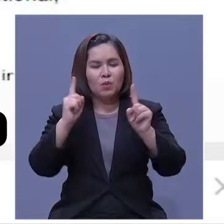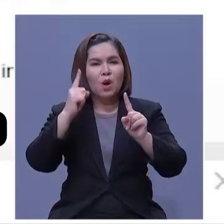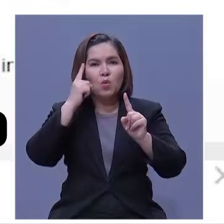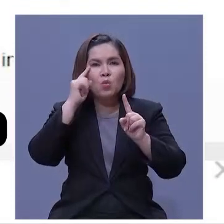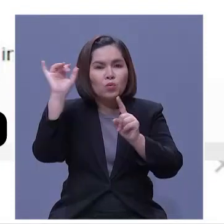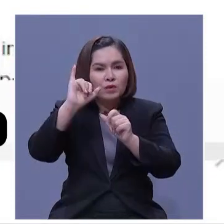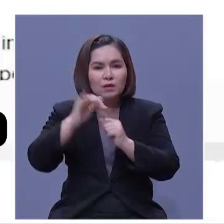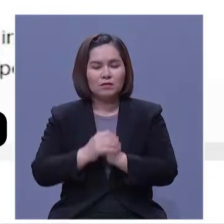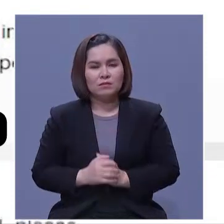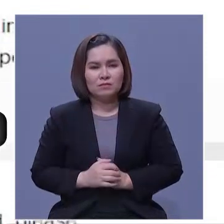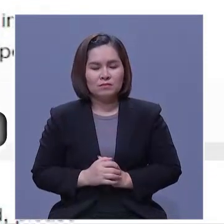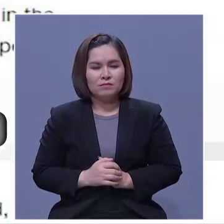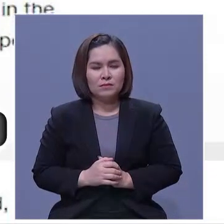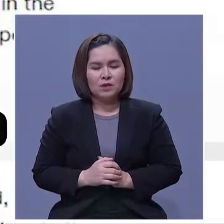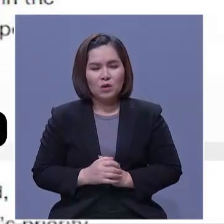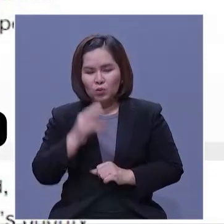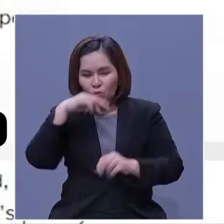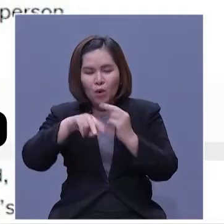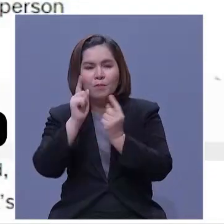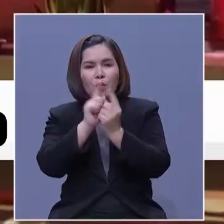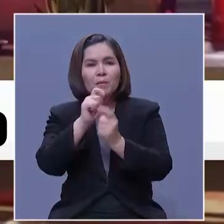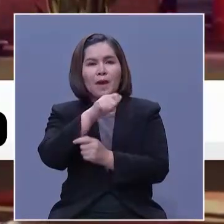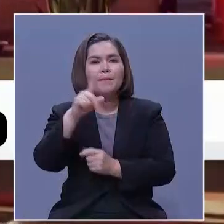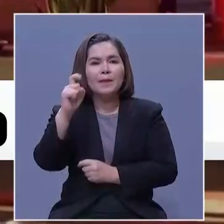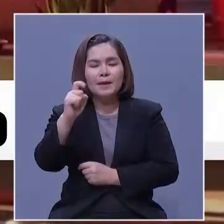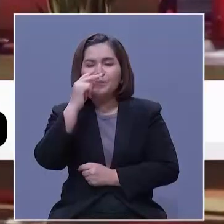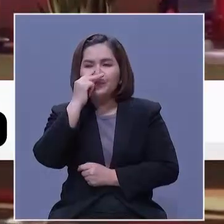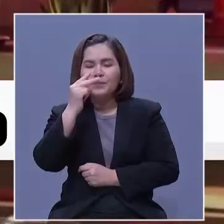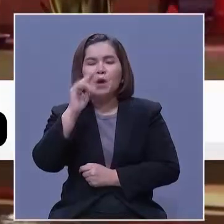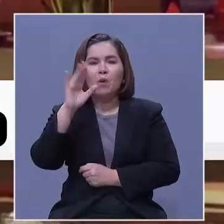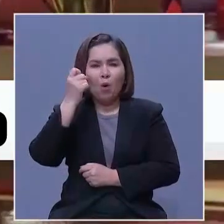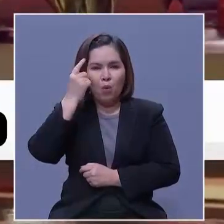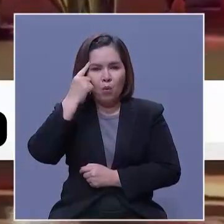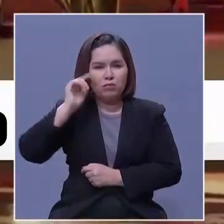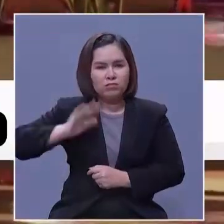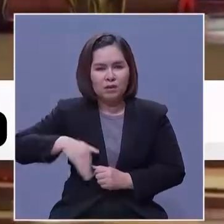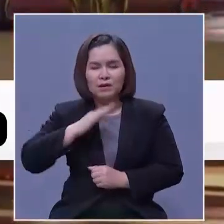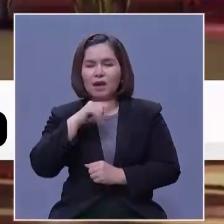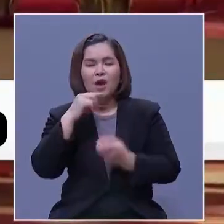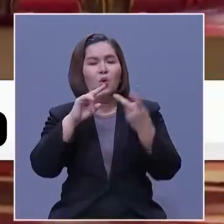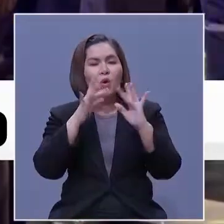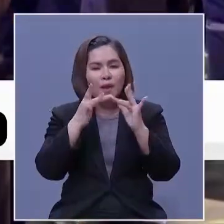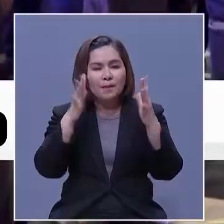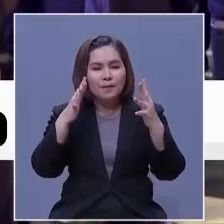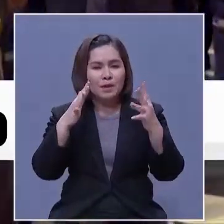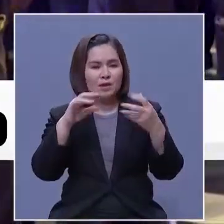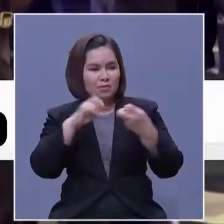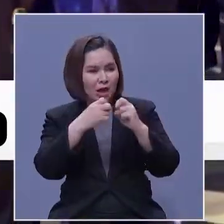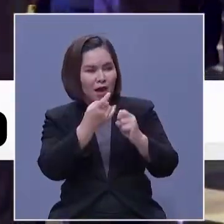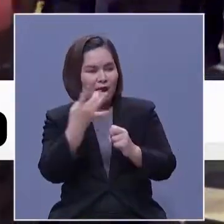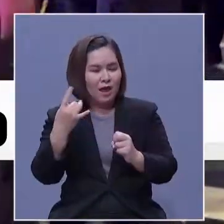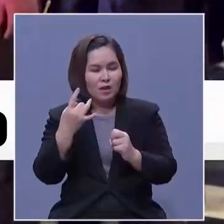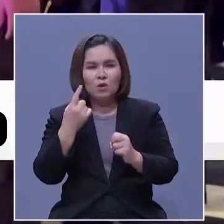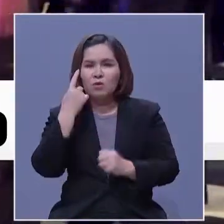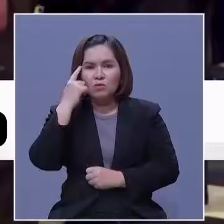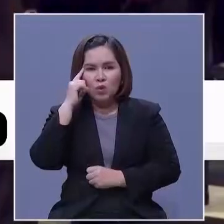จะรู้คือ เช็ค Twitter เช็ค X ของตัวเองนะคะ ถ้าใครที่ไม่ได้เล่นโซเชียลมีเดียอย่างเงี้ยจะไม่มีทางรู้นะว่าเกิดอะไรขึ้นนะตอนนั้นนะ